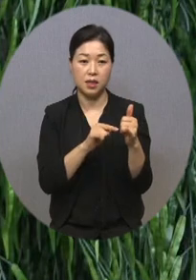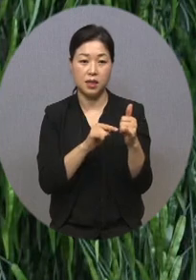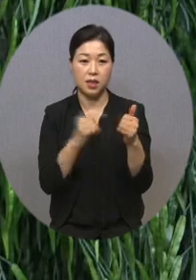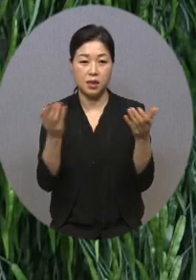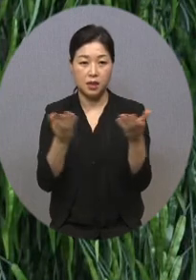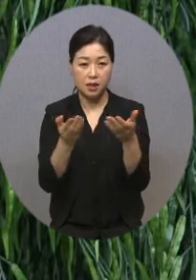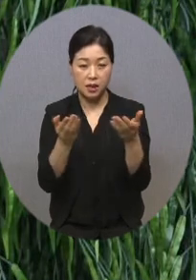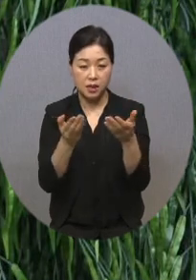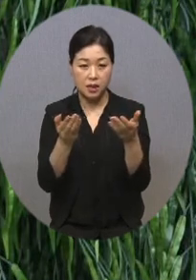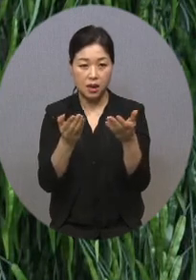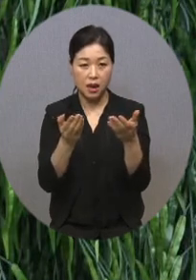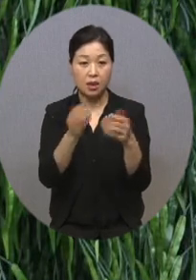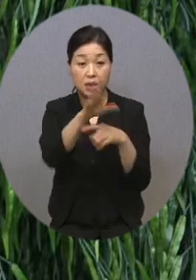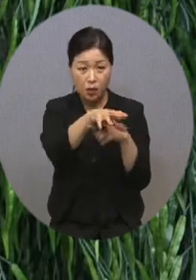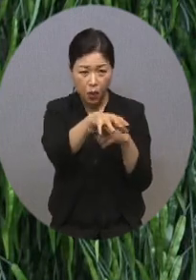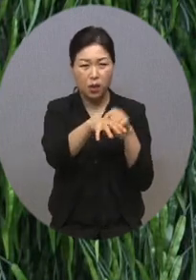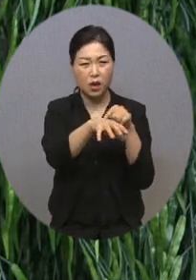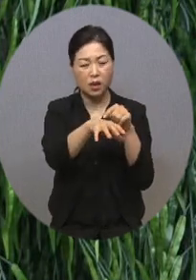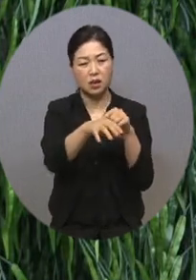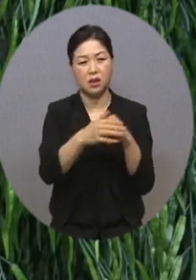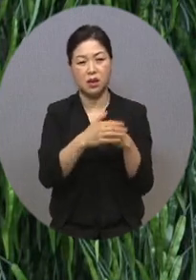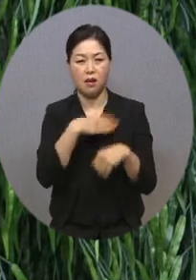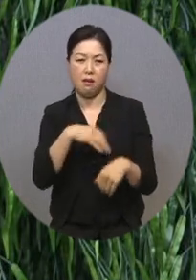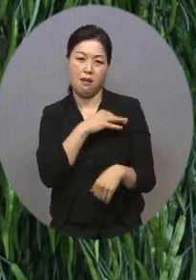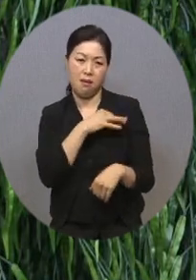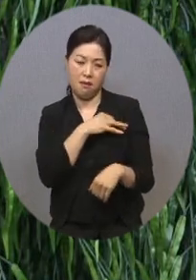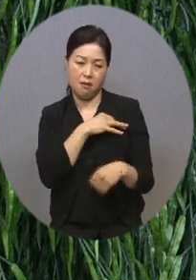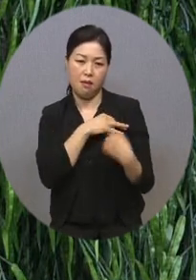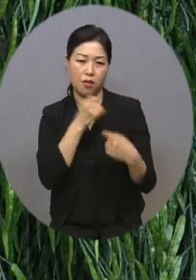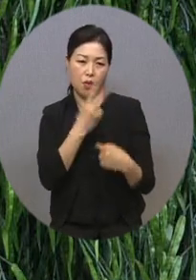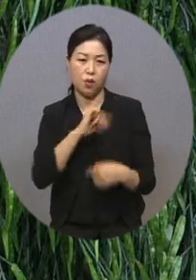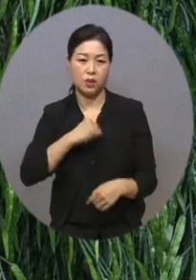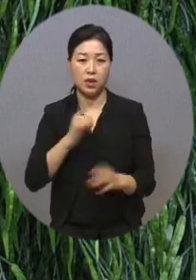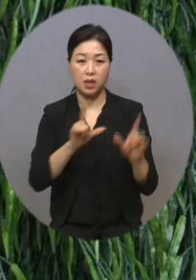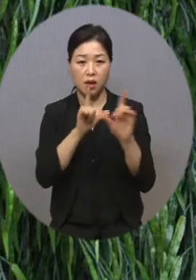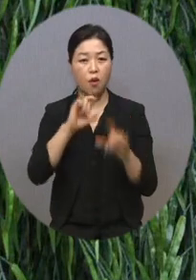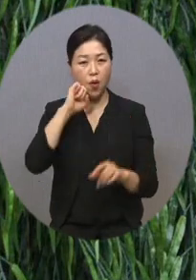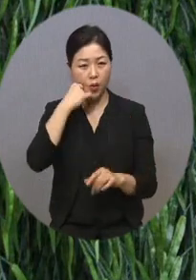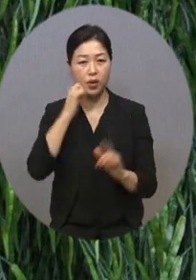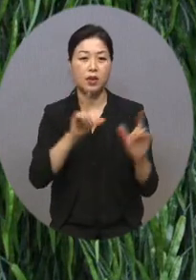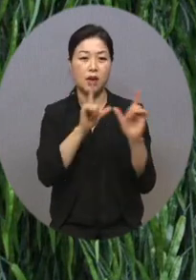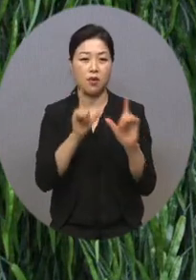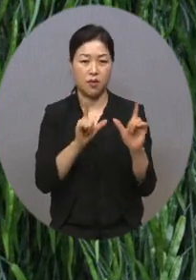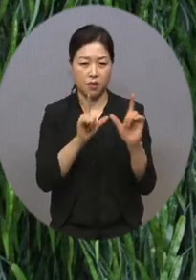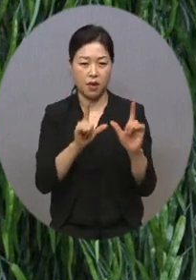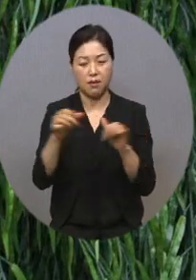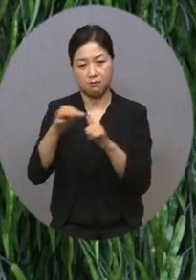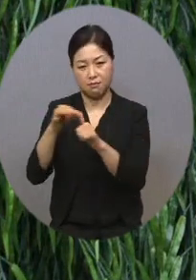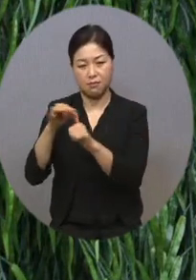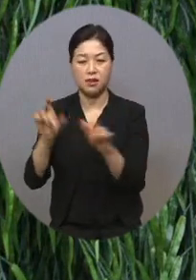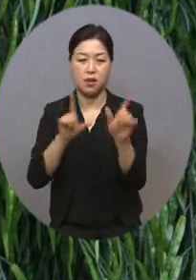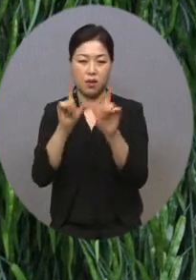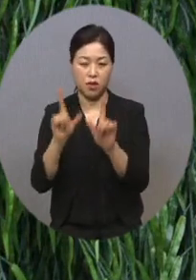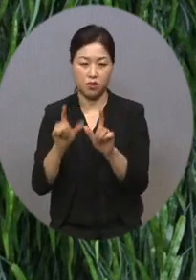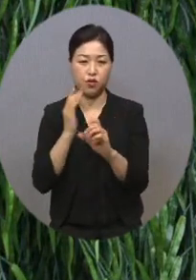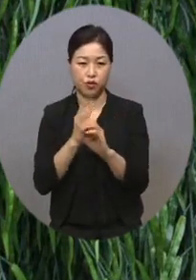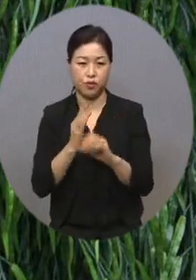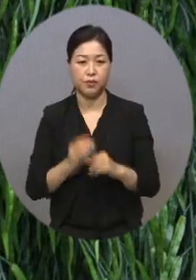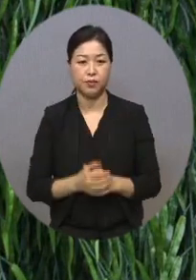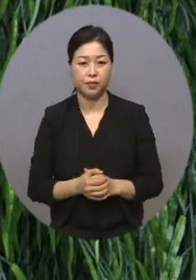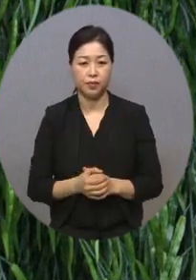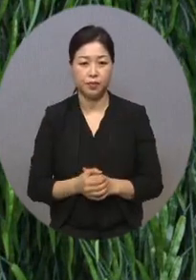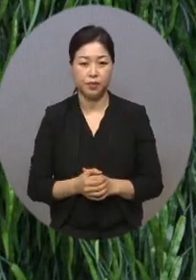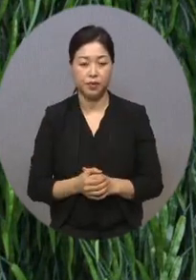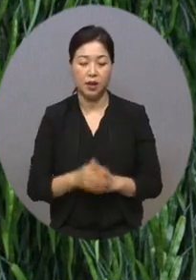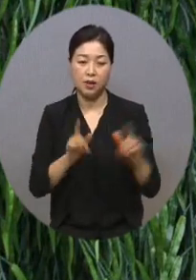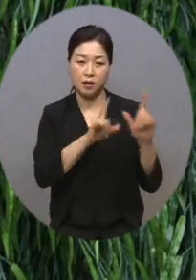경우는 생활보호 대상자들입니다. 혼자 사시고 어렵게 사세요. 전부 다 수습비로 사시는데 그래서